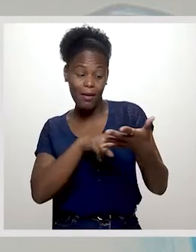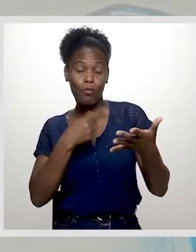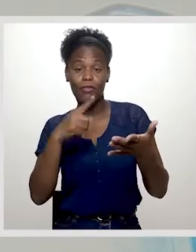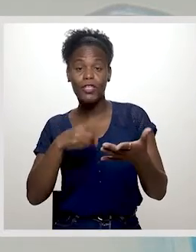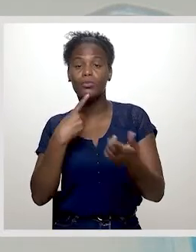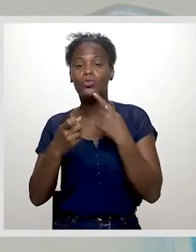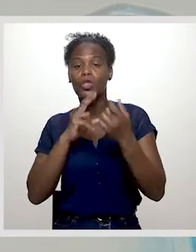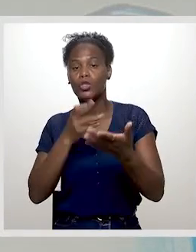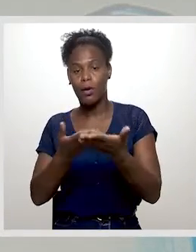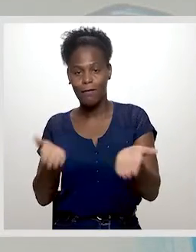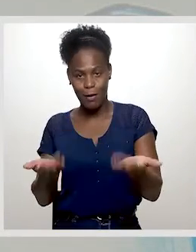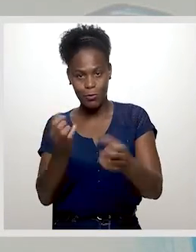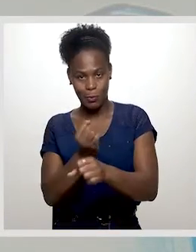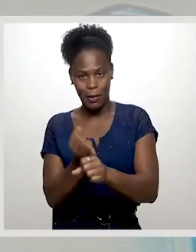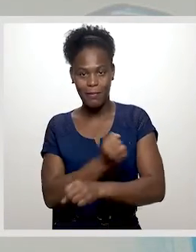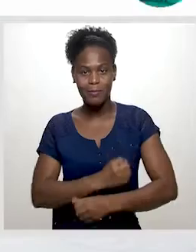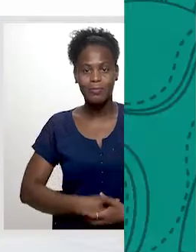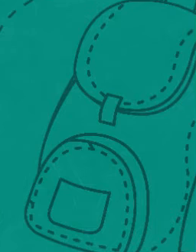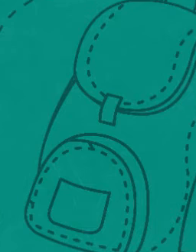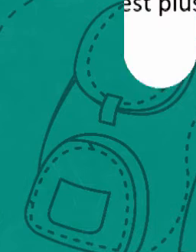et répondre aux questions. Au travail!